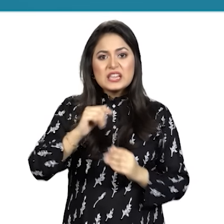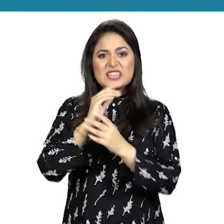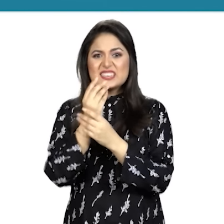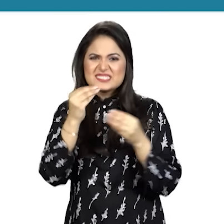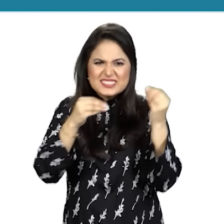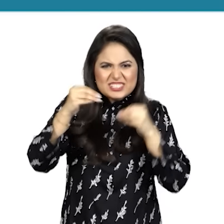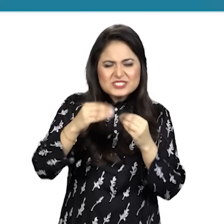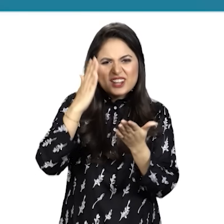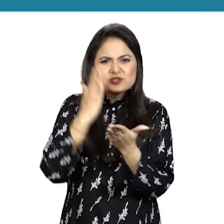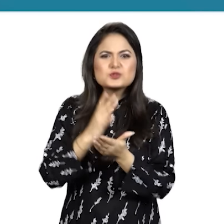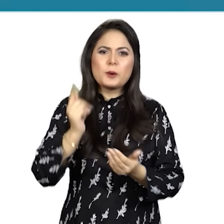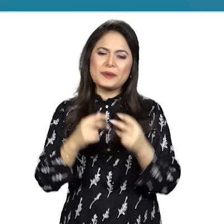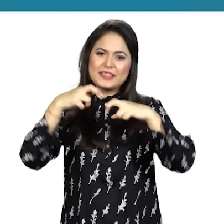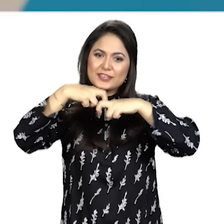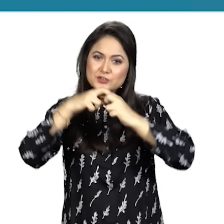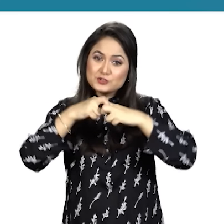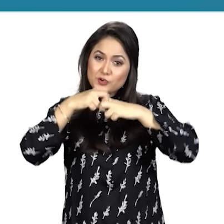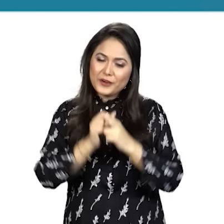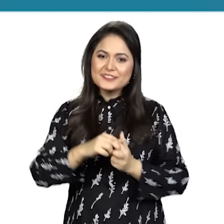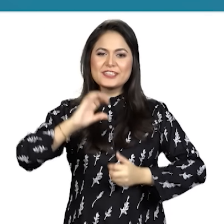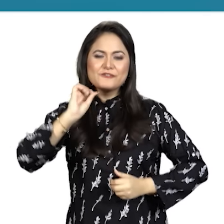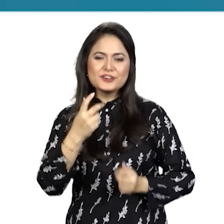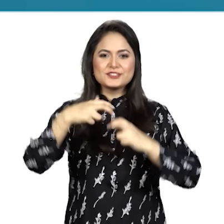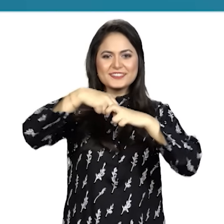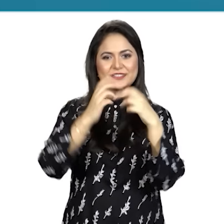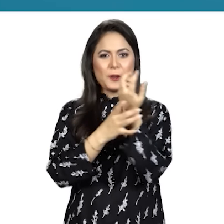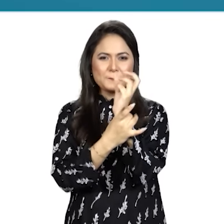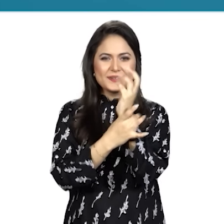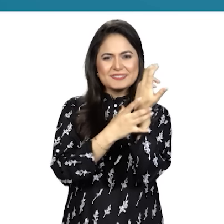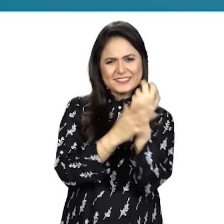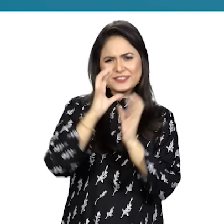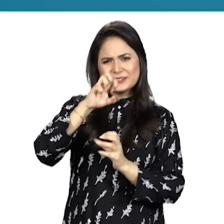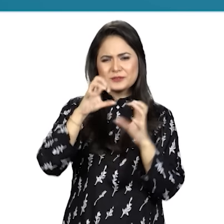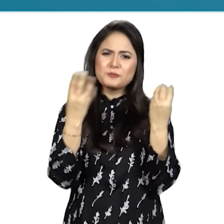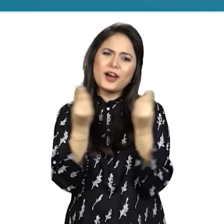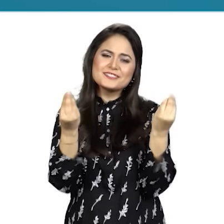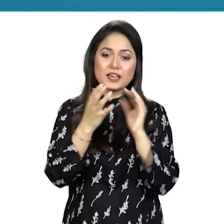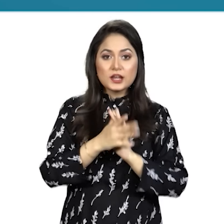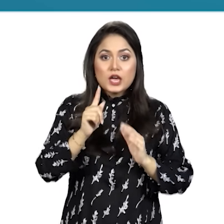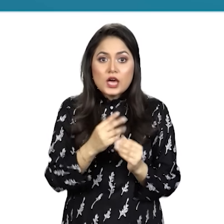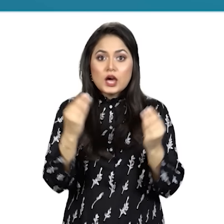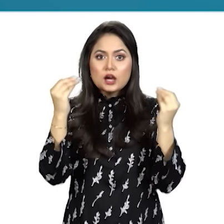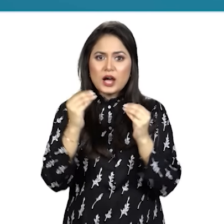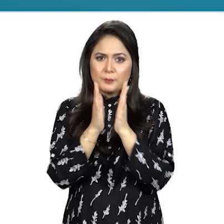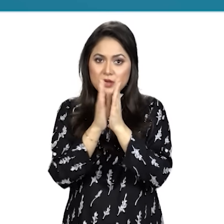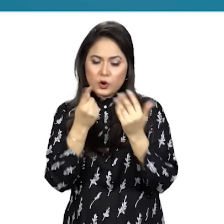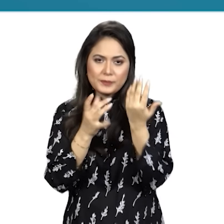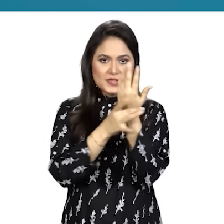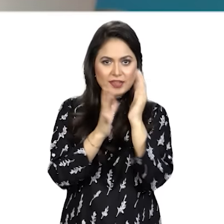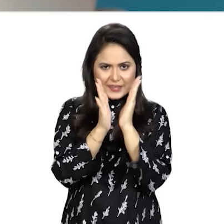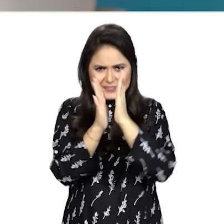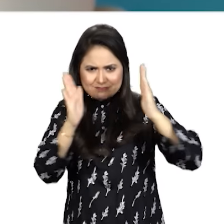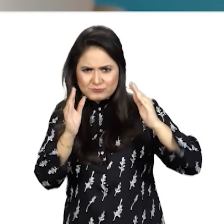साथ जिस्म की हरकत सिर्फ जोड़ों या जॉइंट्स की वजह से मुमकिन होती है। ये अपनी कारकर्दगी के मुताबिक मुख्तलिफ साइज़ और अशकाल के होते